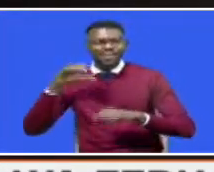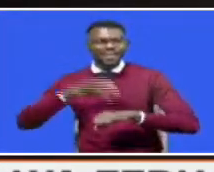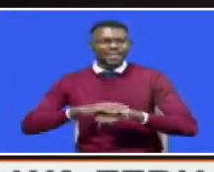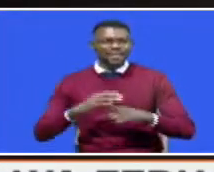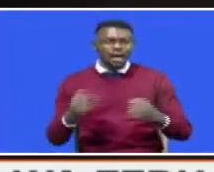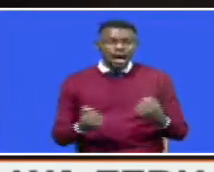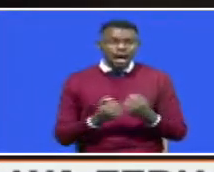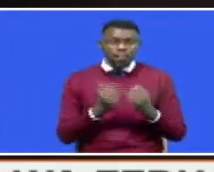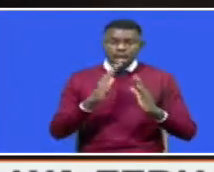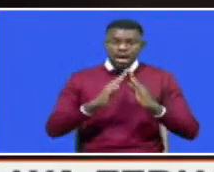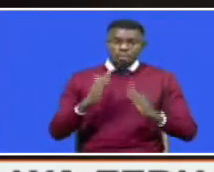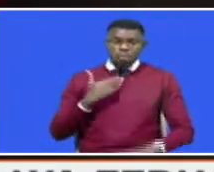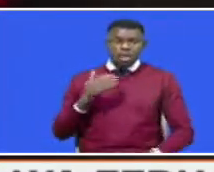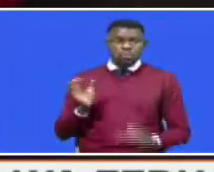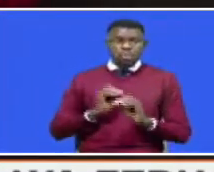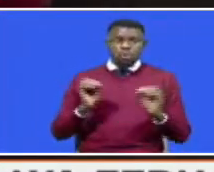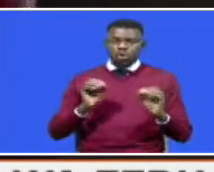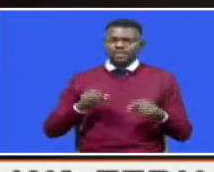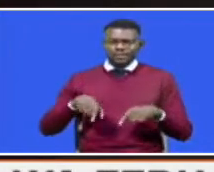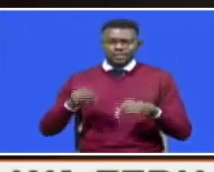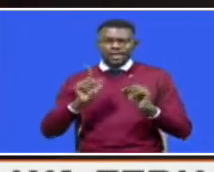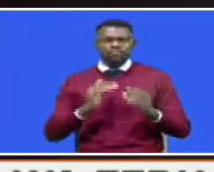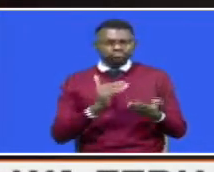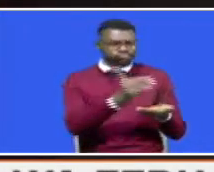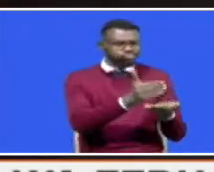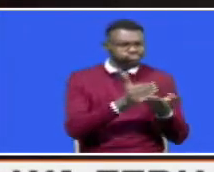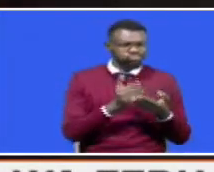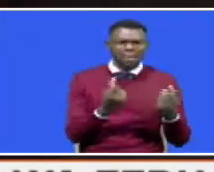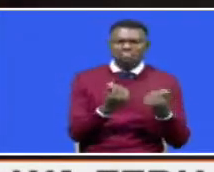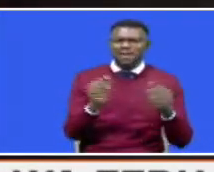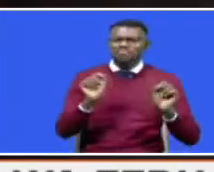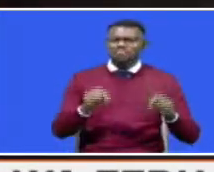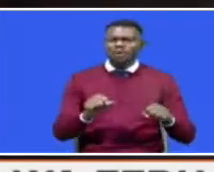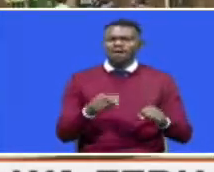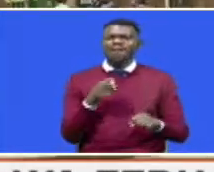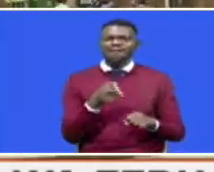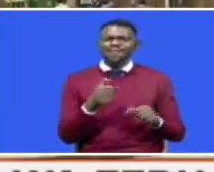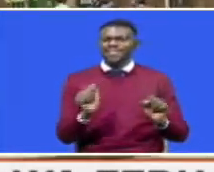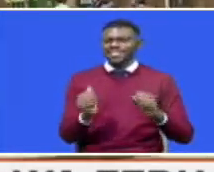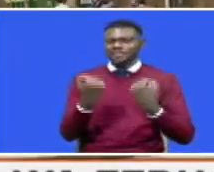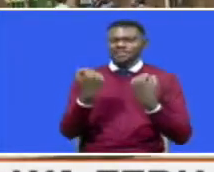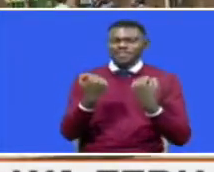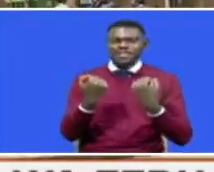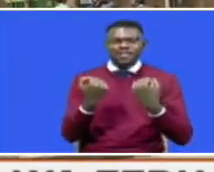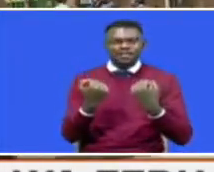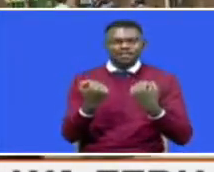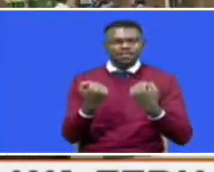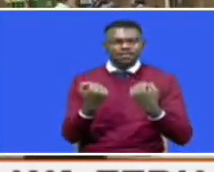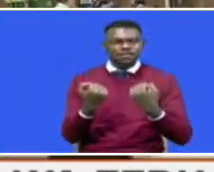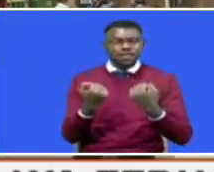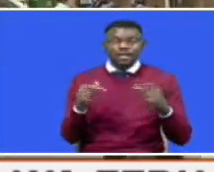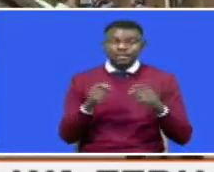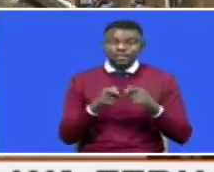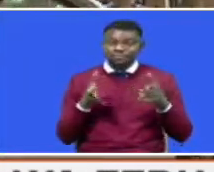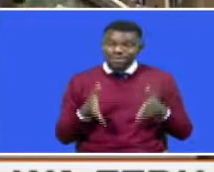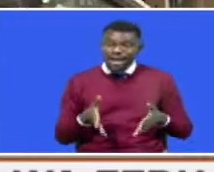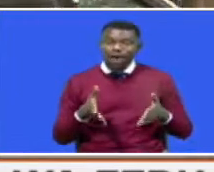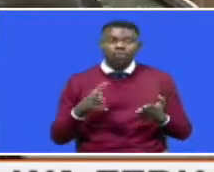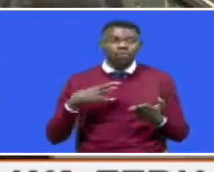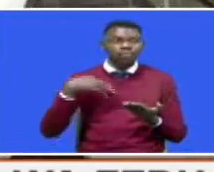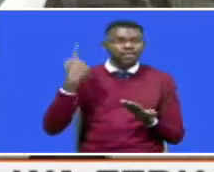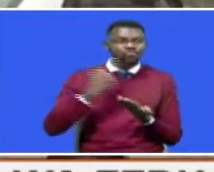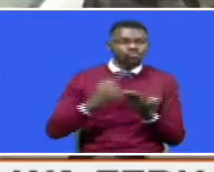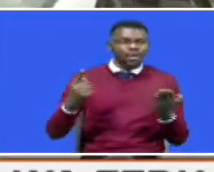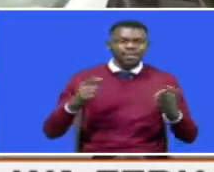Ukitaka utaki nyumba utakuja kuchukua hiyo pesa. So it's a saving. Wiki hii pia macho yote yataelekezwa